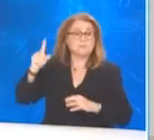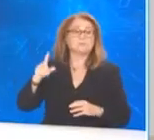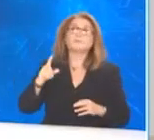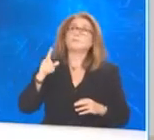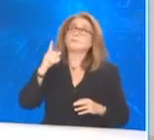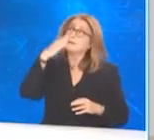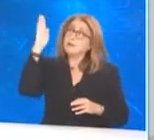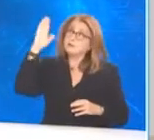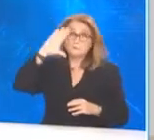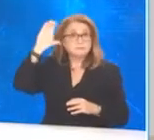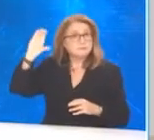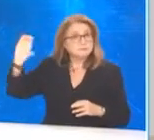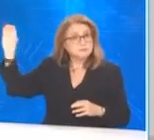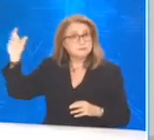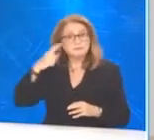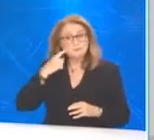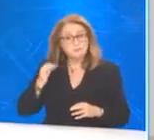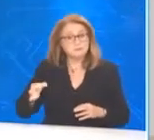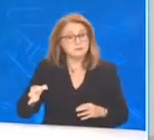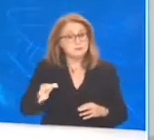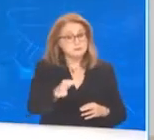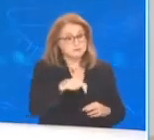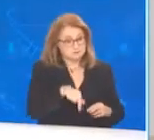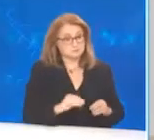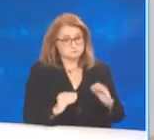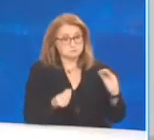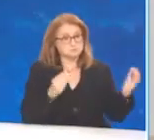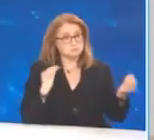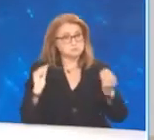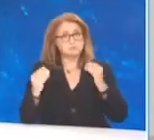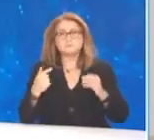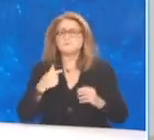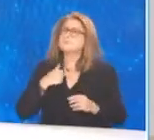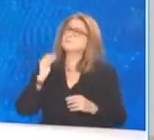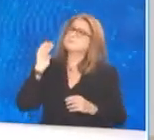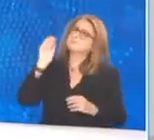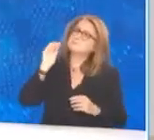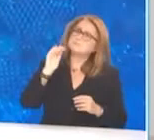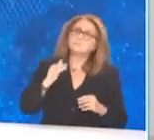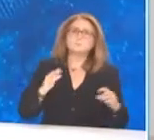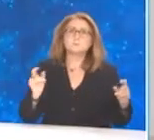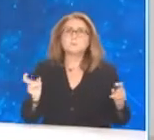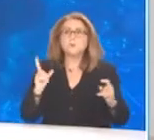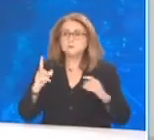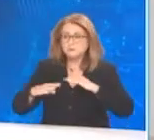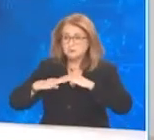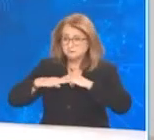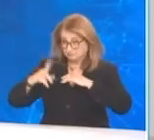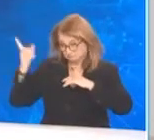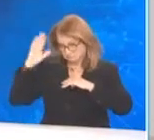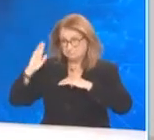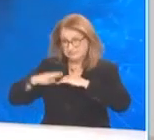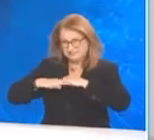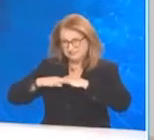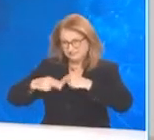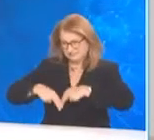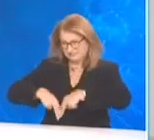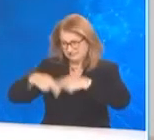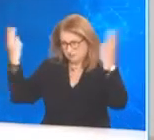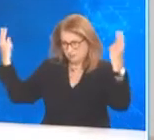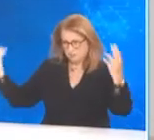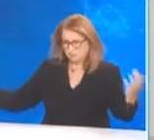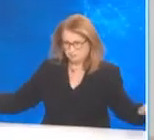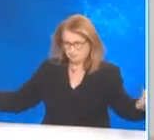κυρίως φαίνεται και μια εξάπλωση στα νησιά. Θέλω να σας ρωτήσω, με δεδομένο ότι όταν άνοιξαν τα σύνορα, τα κρούσματα στη χώρα ήταν σχεδόν